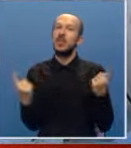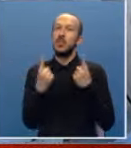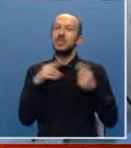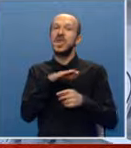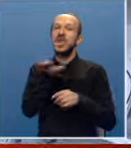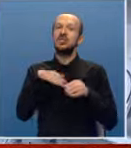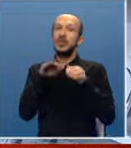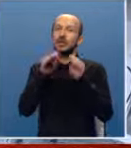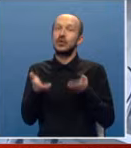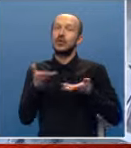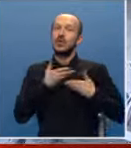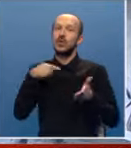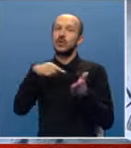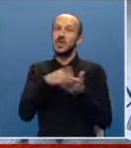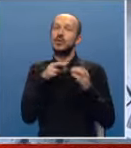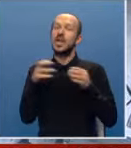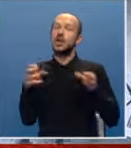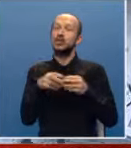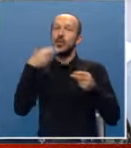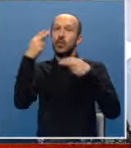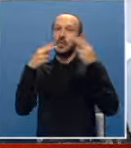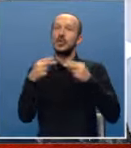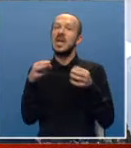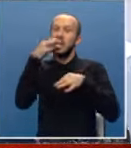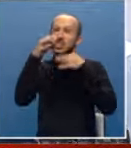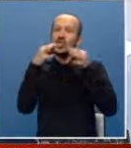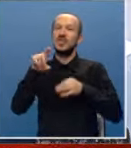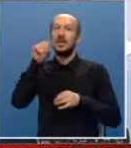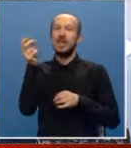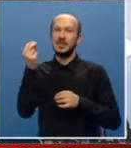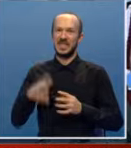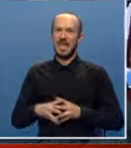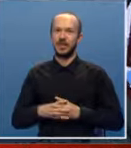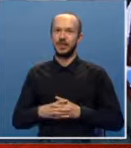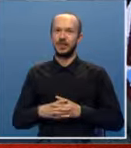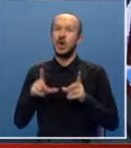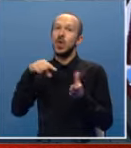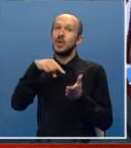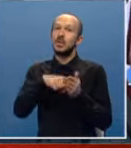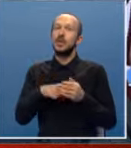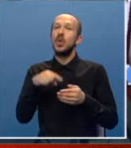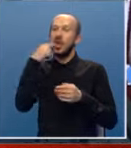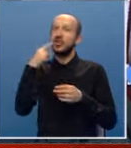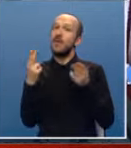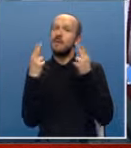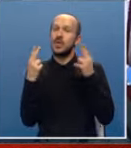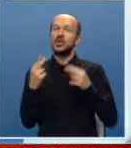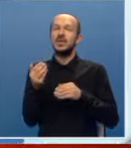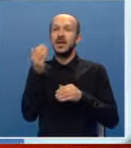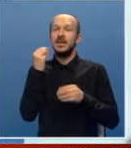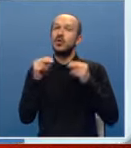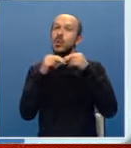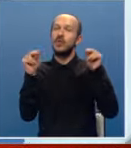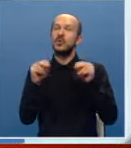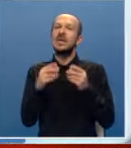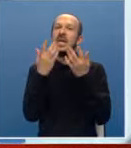na našem štandu pripao je Centru za društveno-politička istraživanja Republike Srpske. U centru naglašavaju važnost nedavno